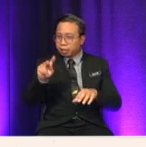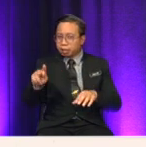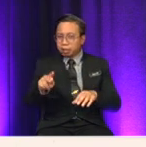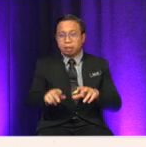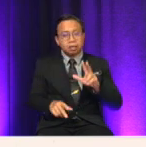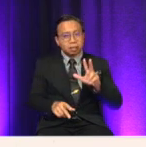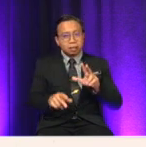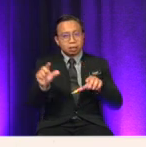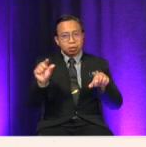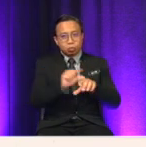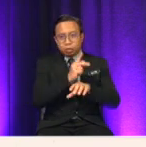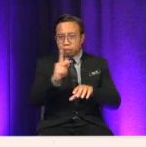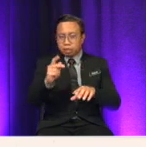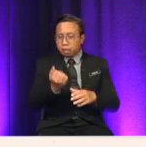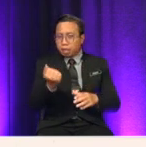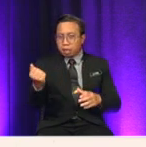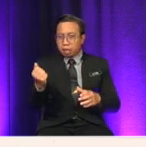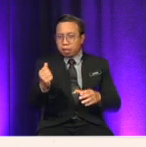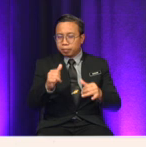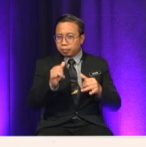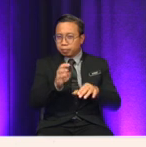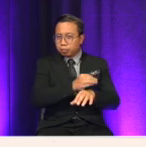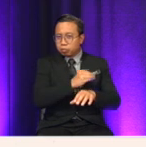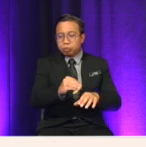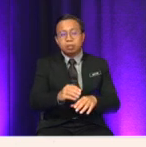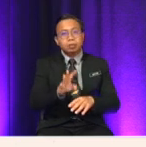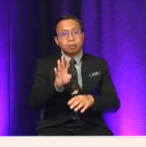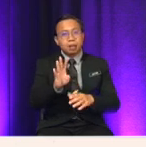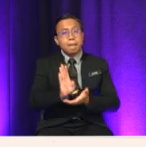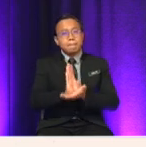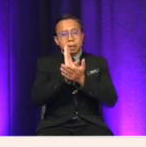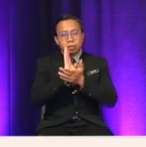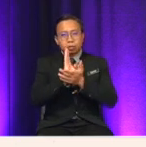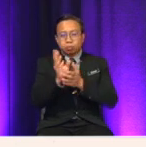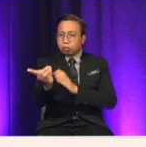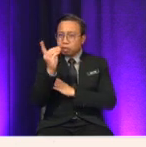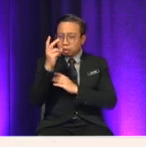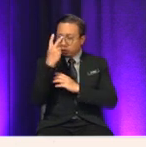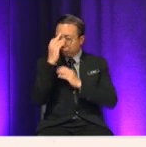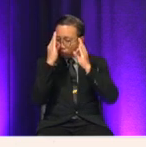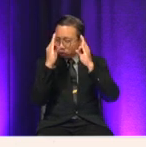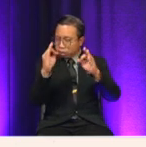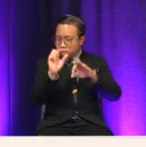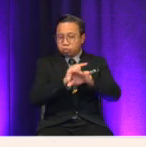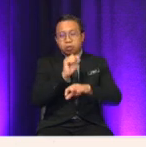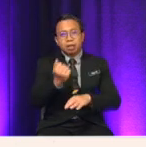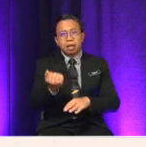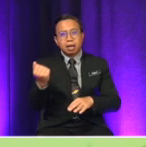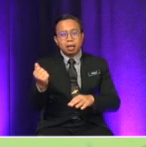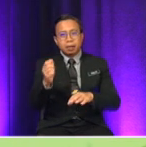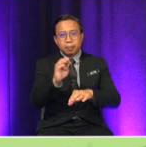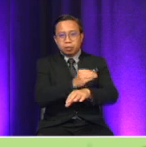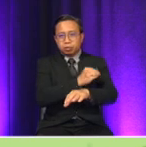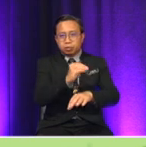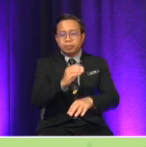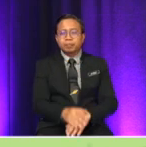alat perkusi. Yang keempat, membantu menguatkan daya tumpuan kanak-kanak dengan menggunakan alat perkusi. Oh, okey, terima